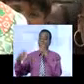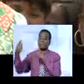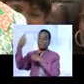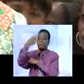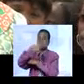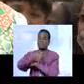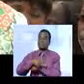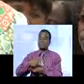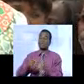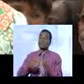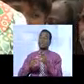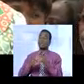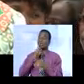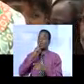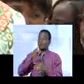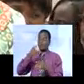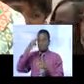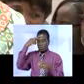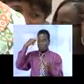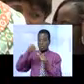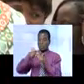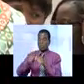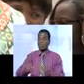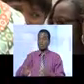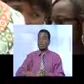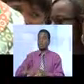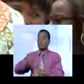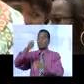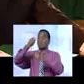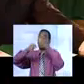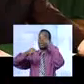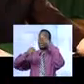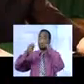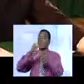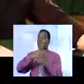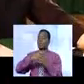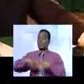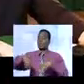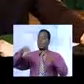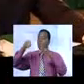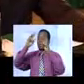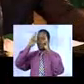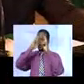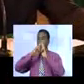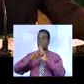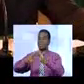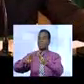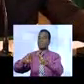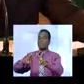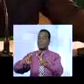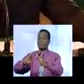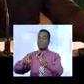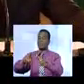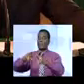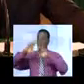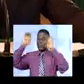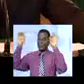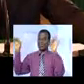soient reconnues, valorisées et soient respectées. La célébration de la journée